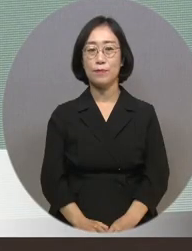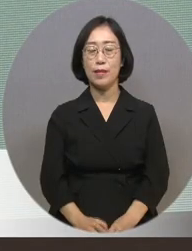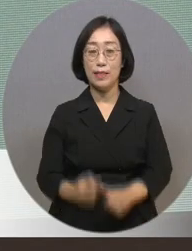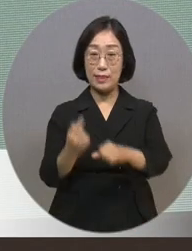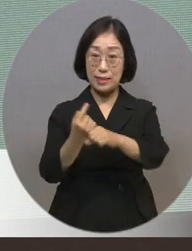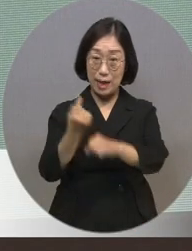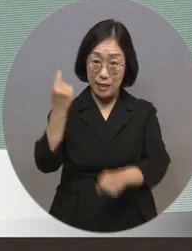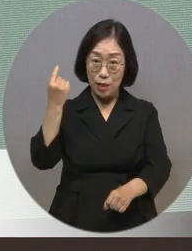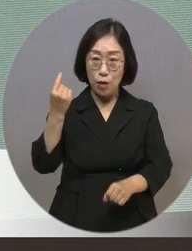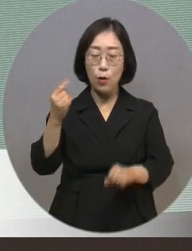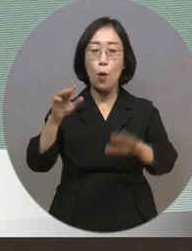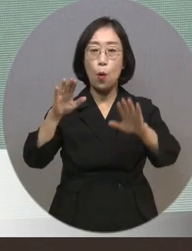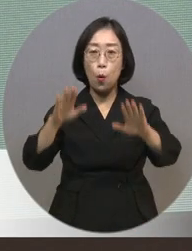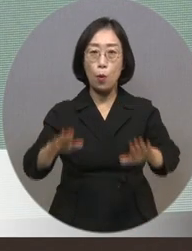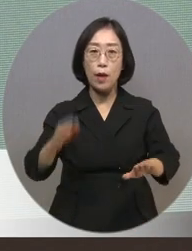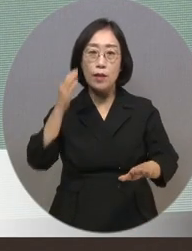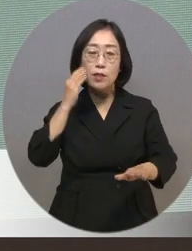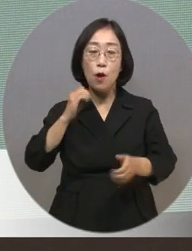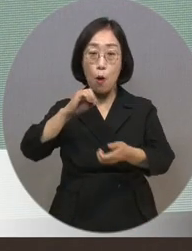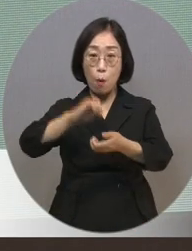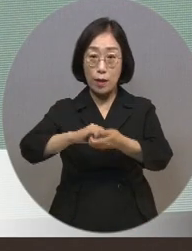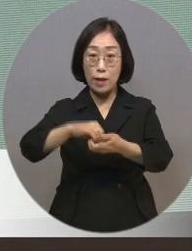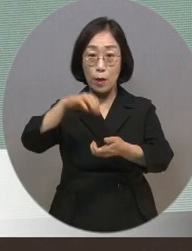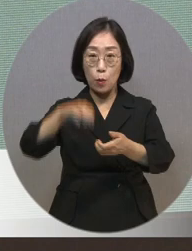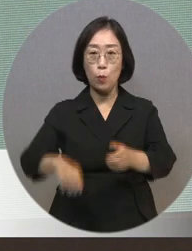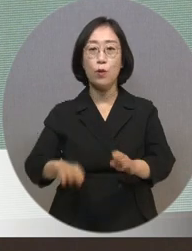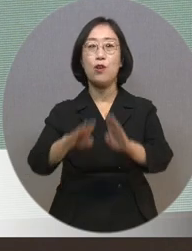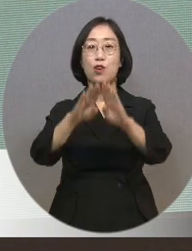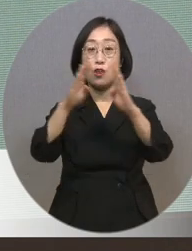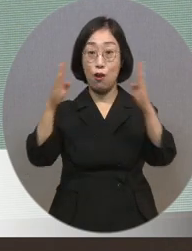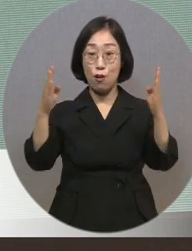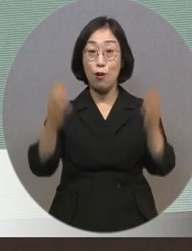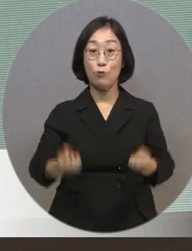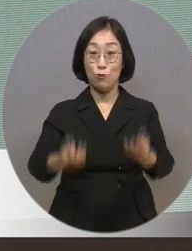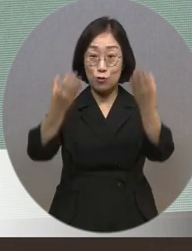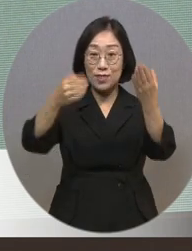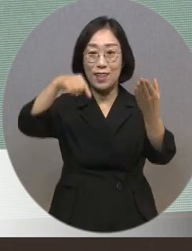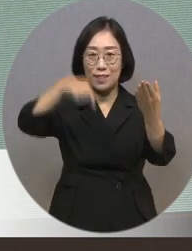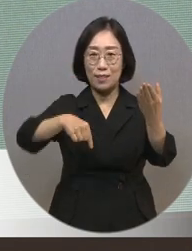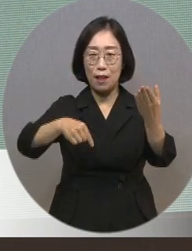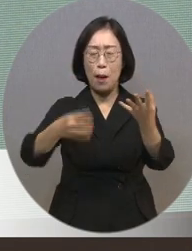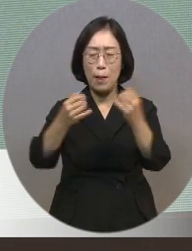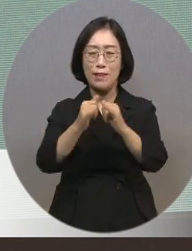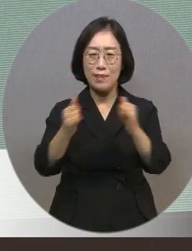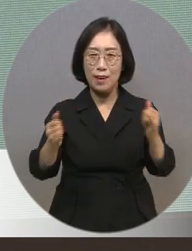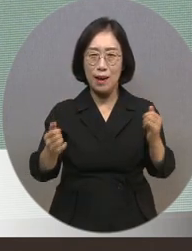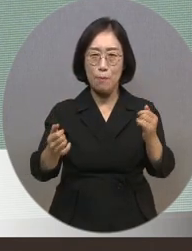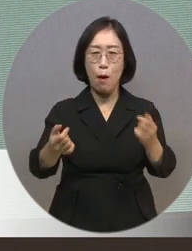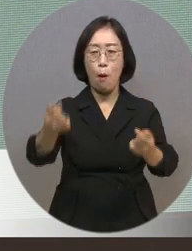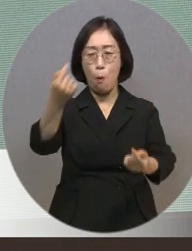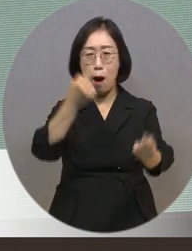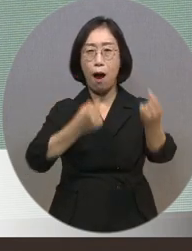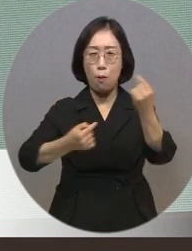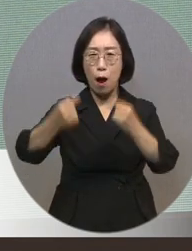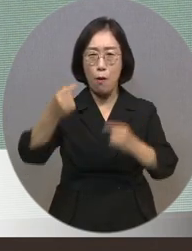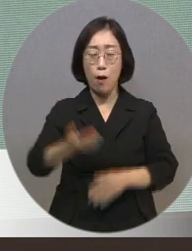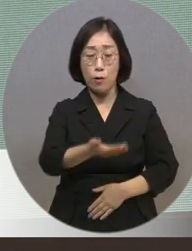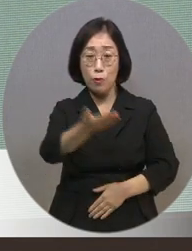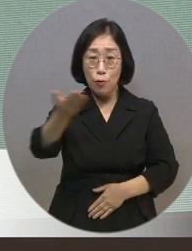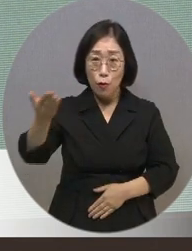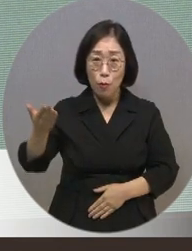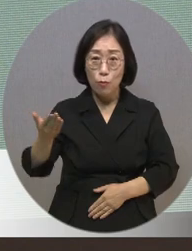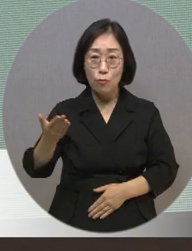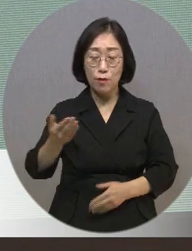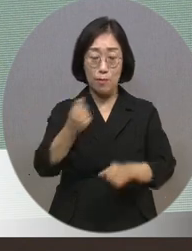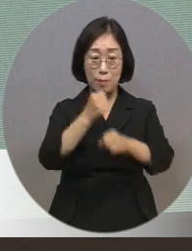작년에 이어 올해도 청와대에서 축제가 열리는 만큼 더 많은 분들이 오셔서 여러분의 우수한 작품들을